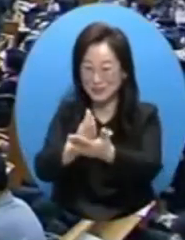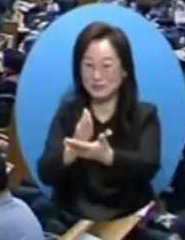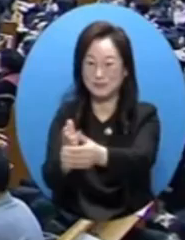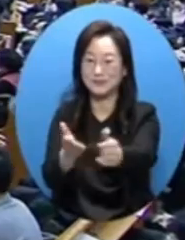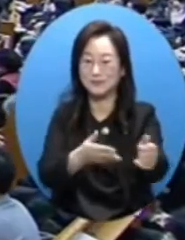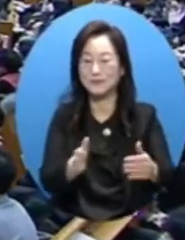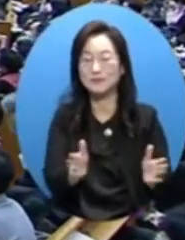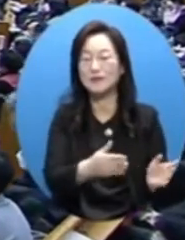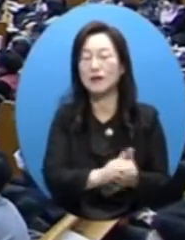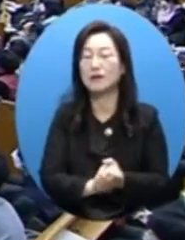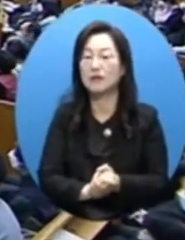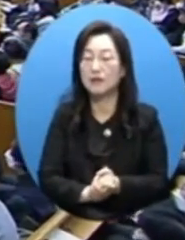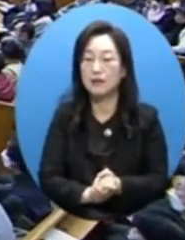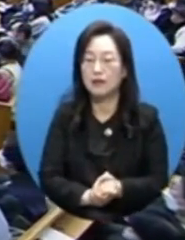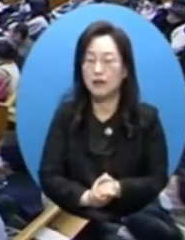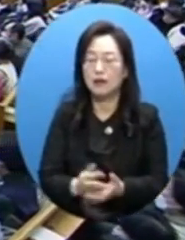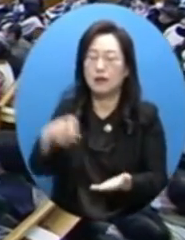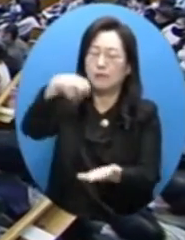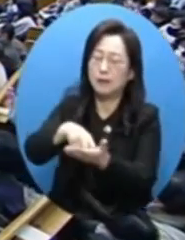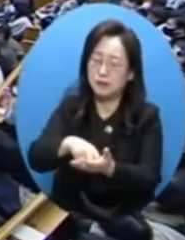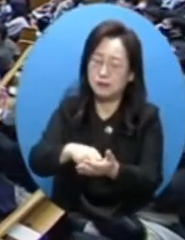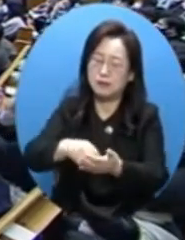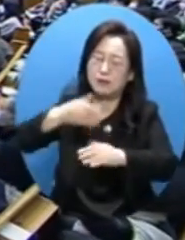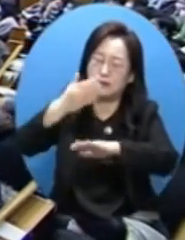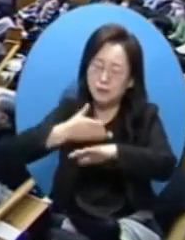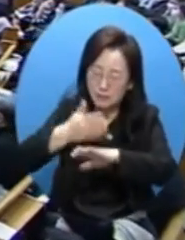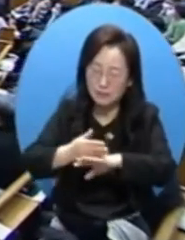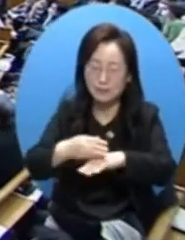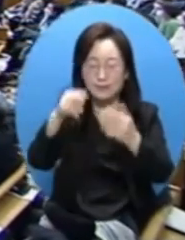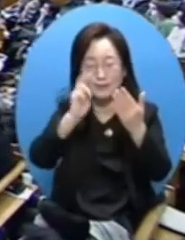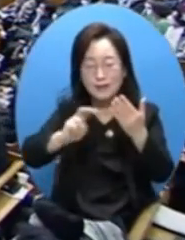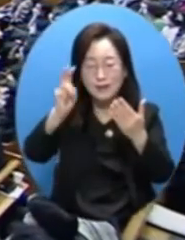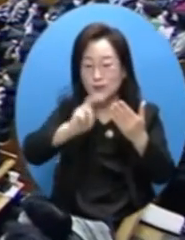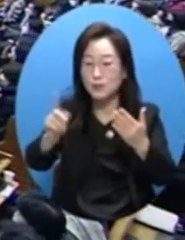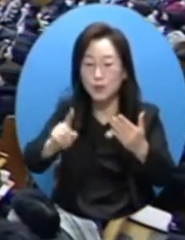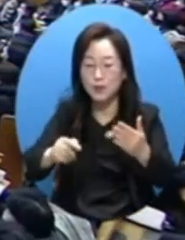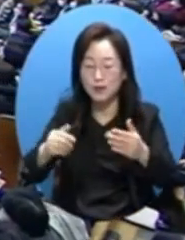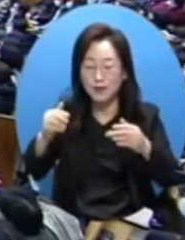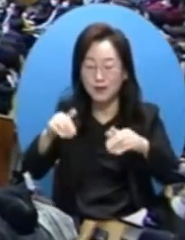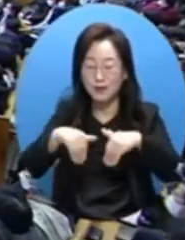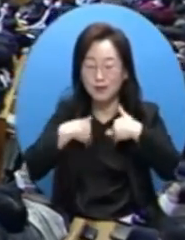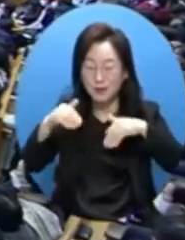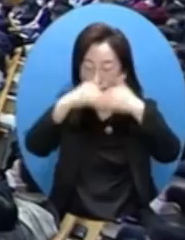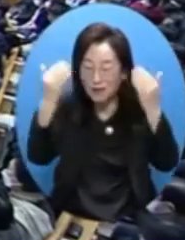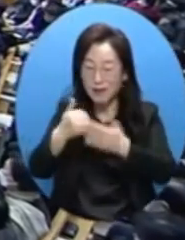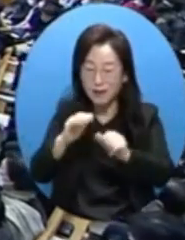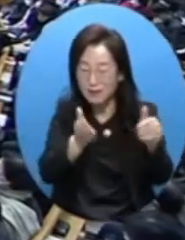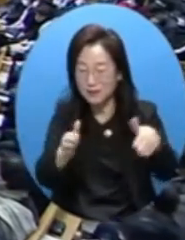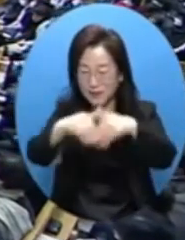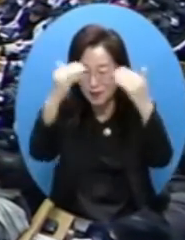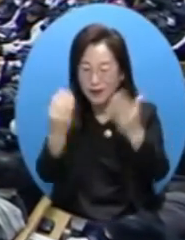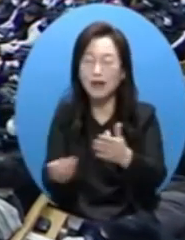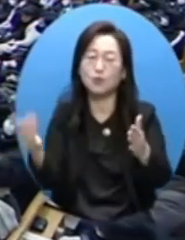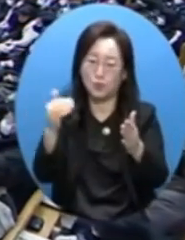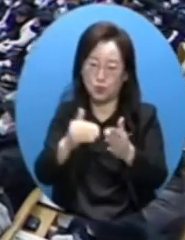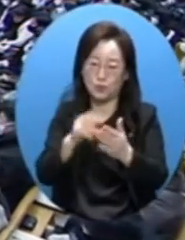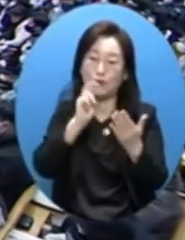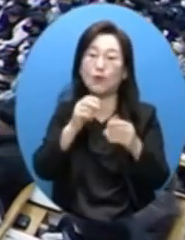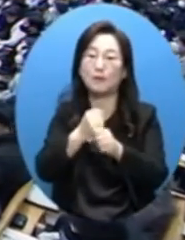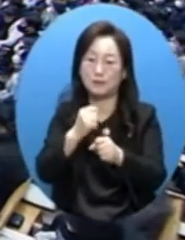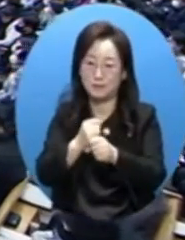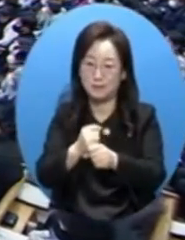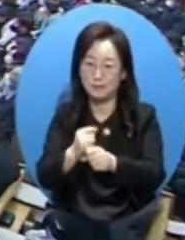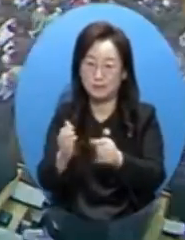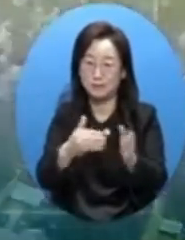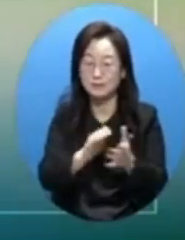그래서 바로 그 자리에서 무릎 꿇고 주님 앞에 감사하면서 지은 찬송이 나의 갈 길 다가도록 입니다. 원문을 이렇게, 원문이 이렇게 되었습니다. 구주께서